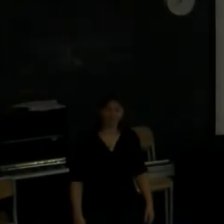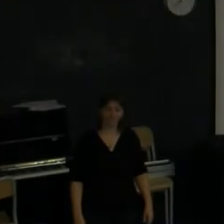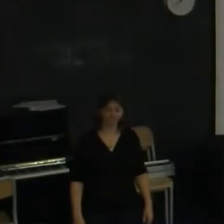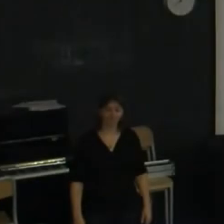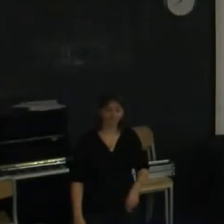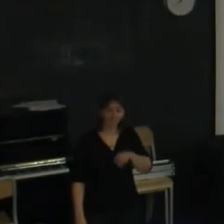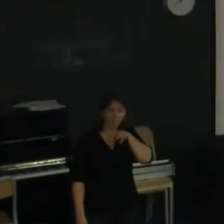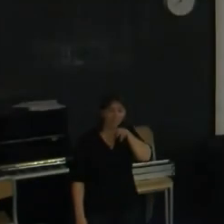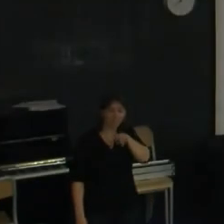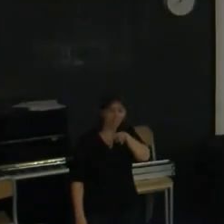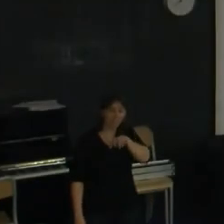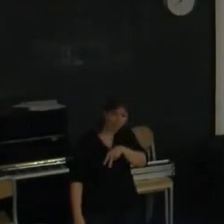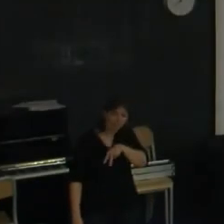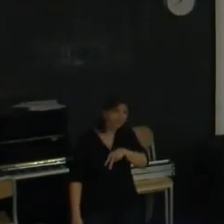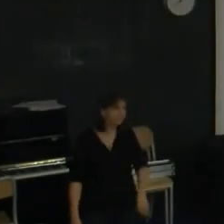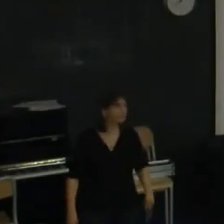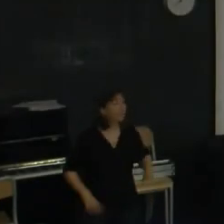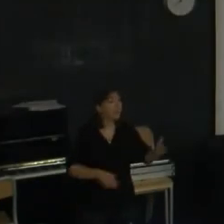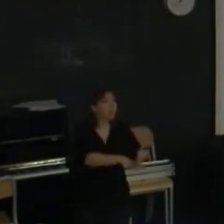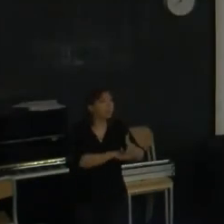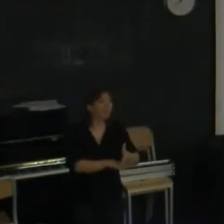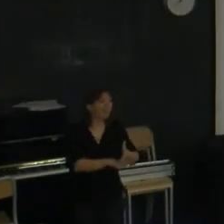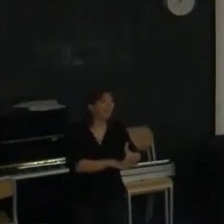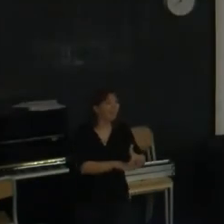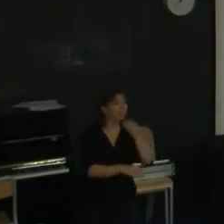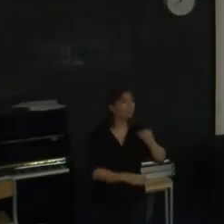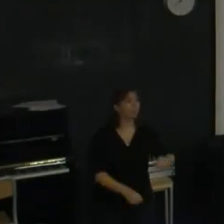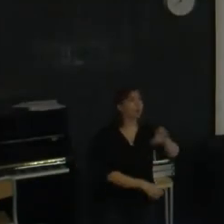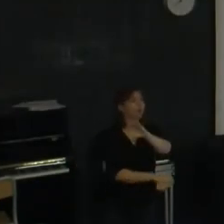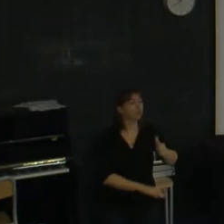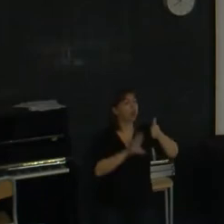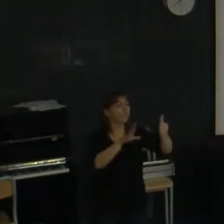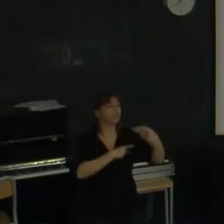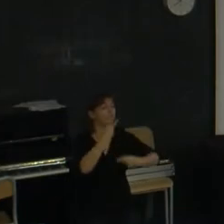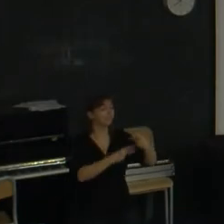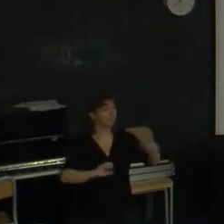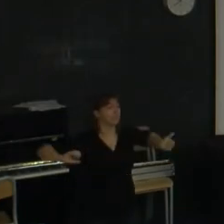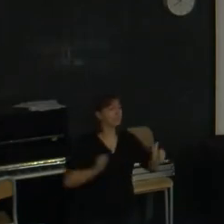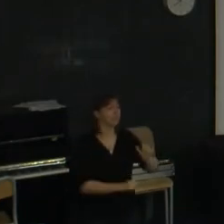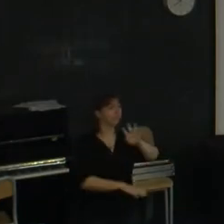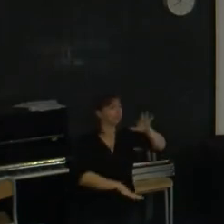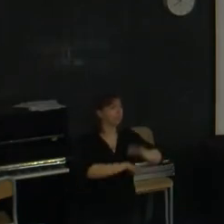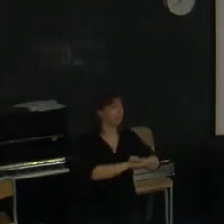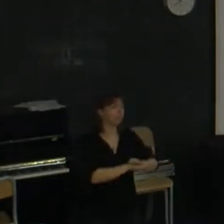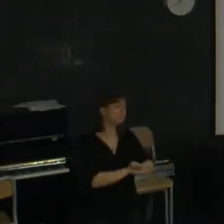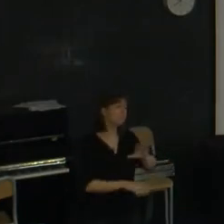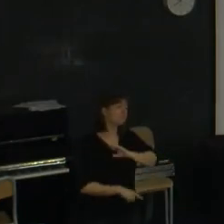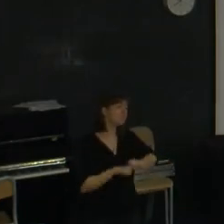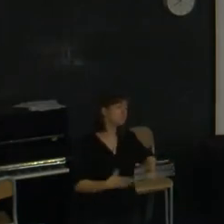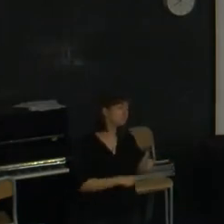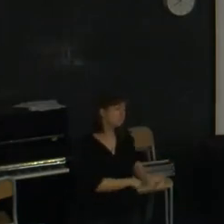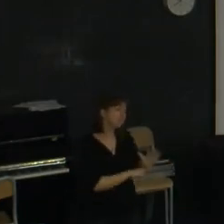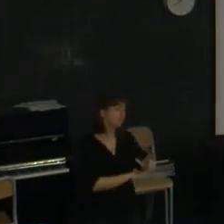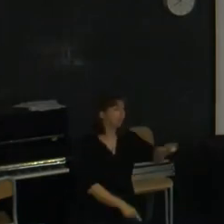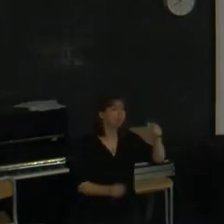Bon, vous êtes prêts? On va y aller. Il y a à peu près 106 slides, j'ai 45 minutes pour vous présenter quelque chose. Donc ne vous inquiétez pas,